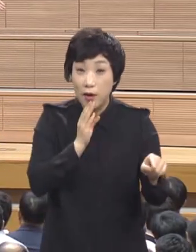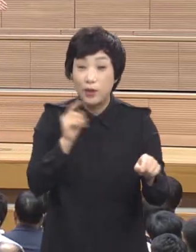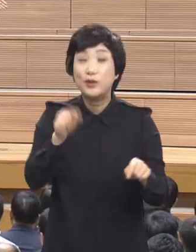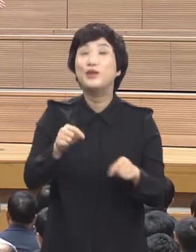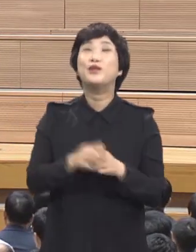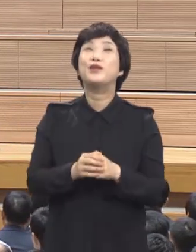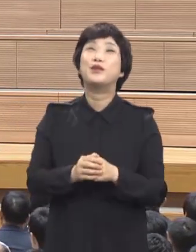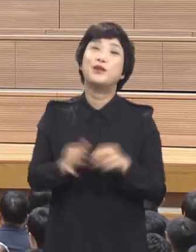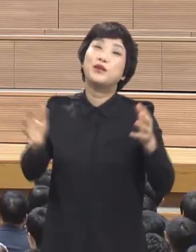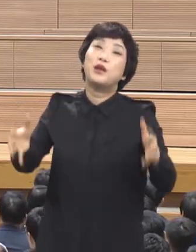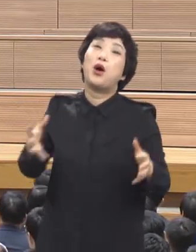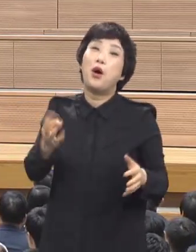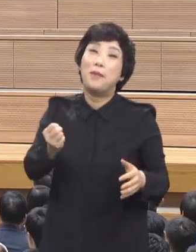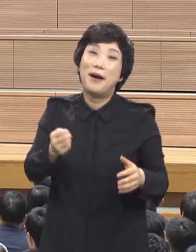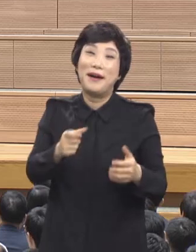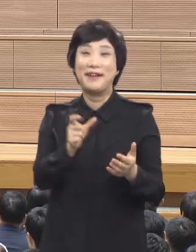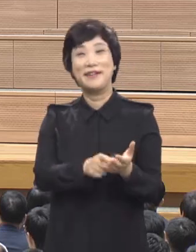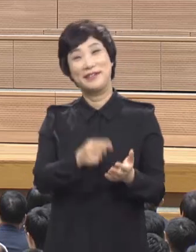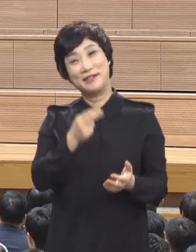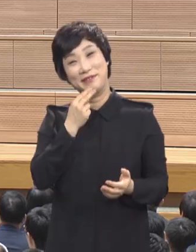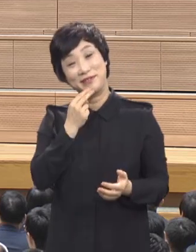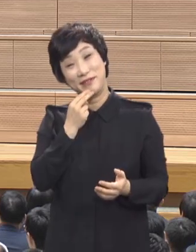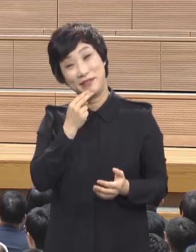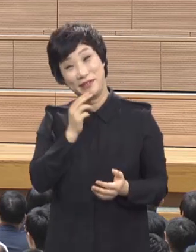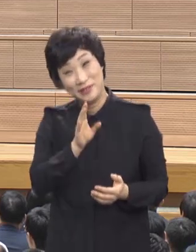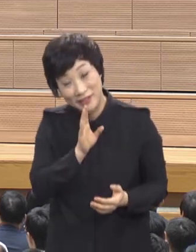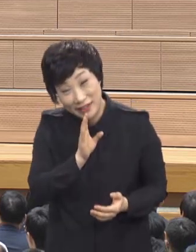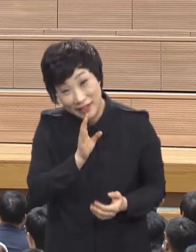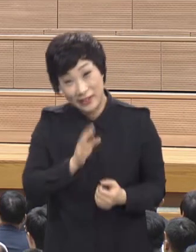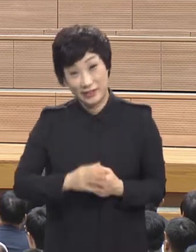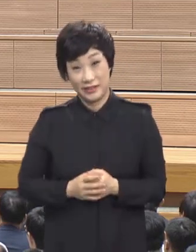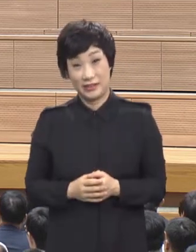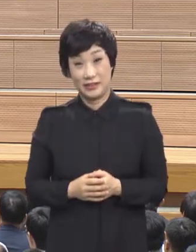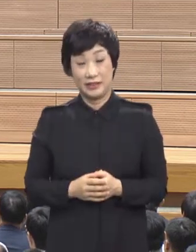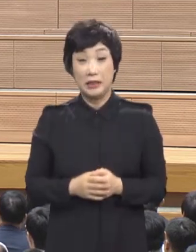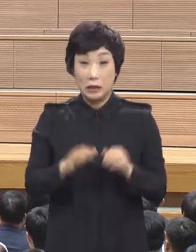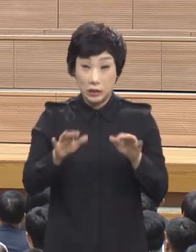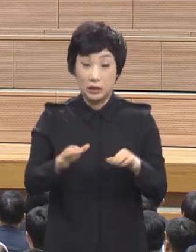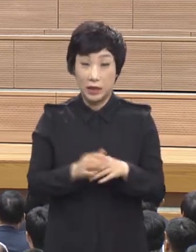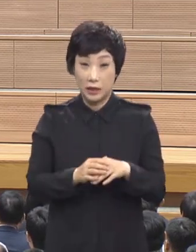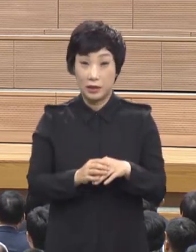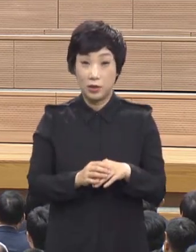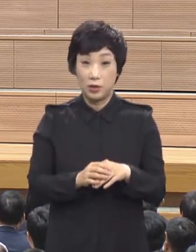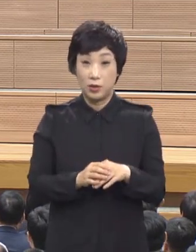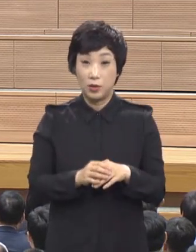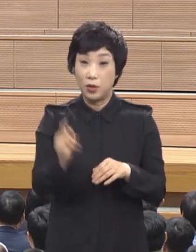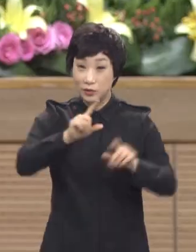연도와 그 기한은 기록하지 않았습니다. 성경 속에. 근데 마귀가